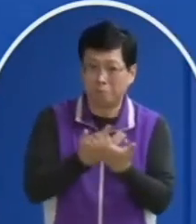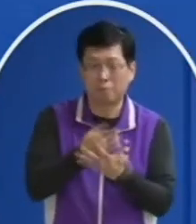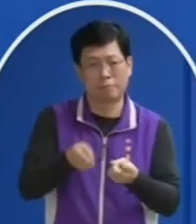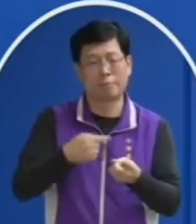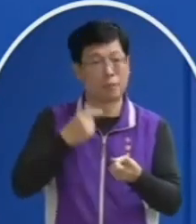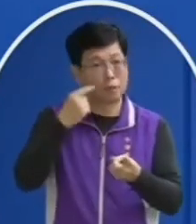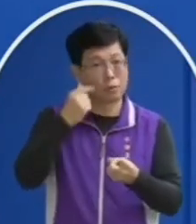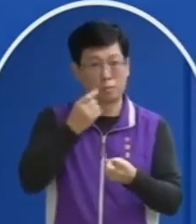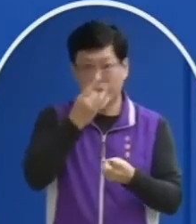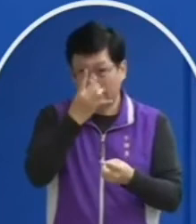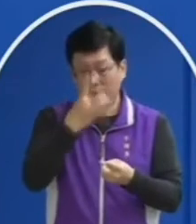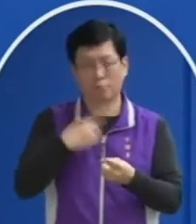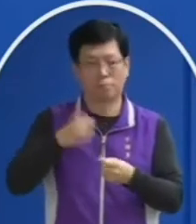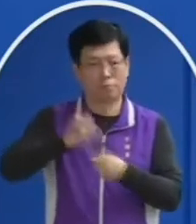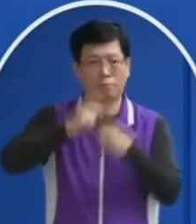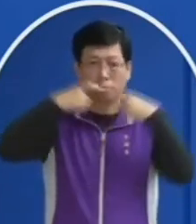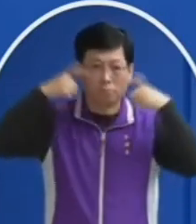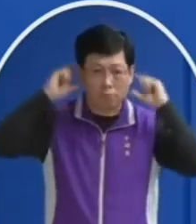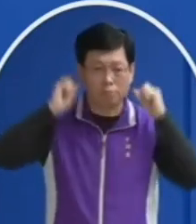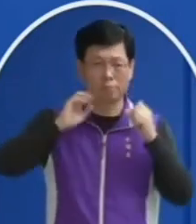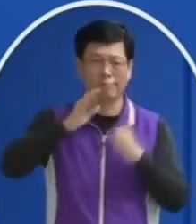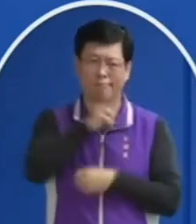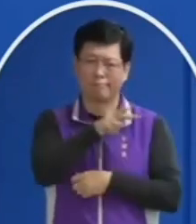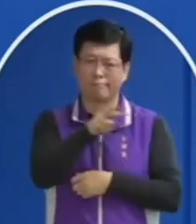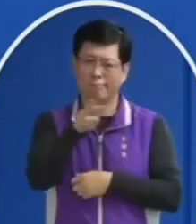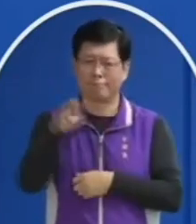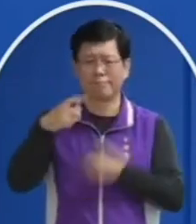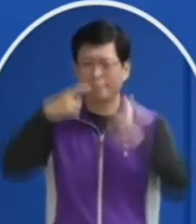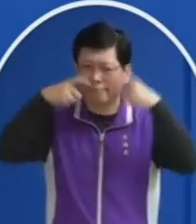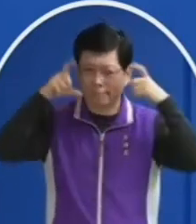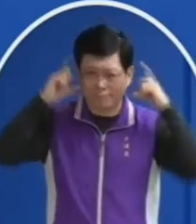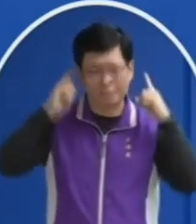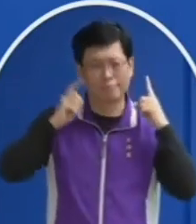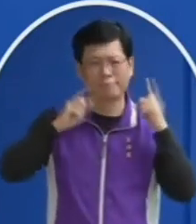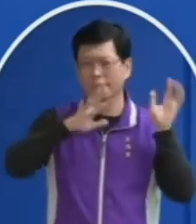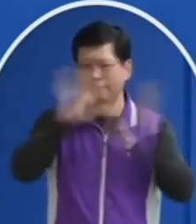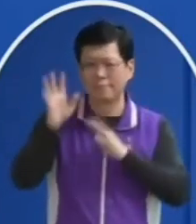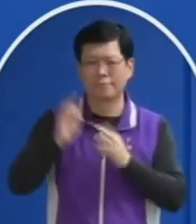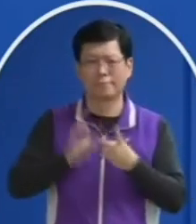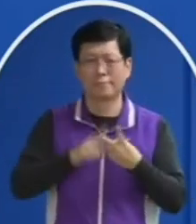仍要避免更多的传播，希望民众自主健康管理，减少社会冲击。